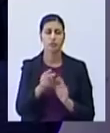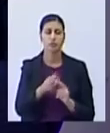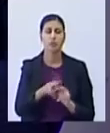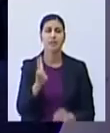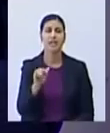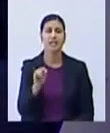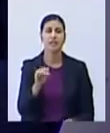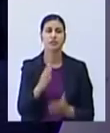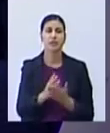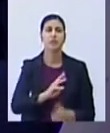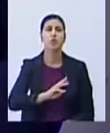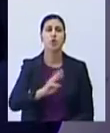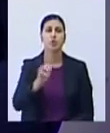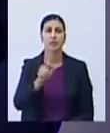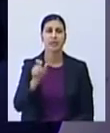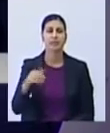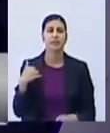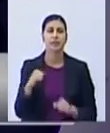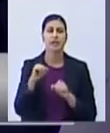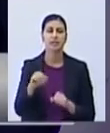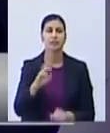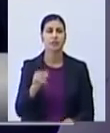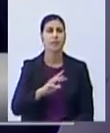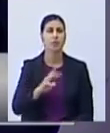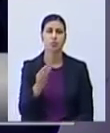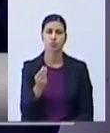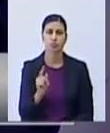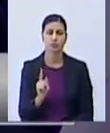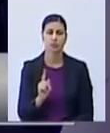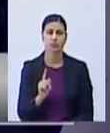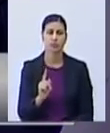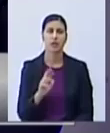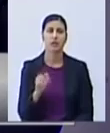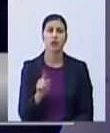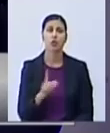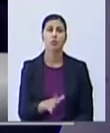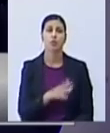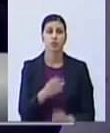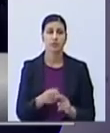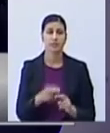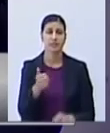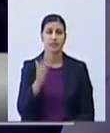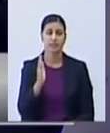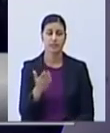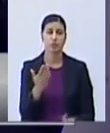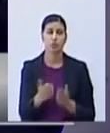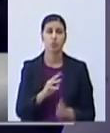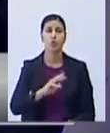შალვა ნათელაშვილს აქვს მილიონობით ადამიანის მხარდაჭერა და არა მილიონობით ფული, და რო ქონდეს ეს იქნებოდა ძალიან კარგი, რო ქონდეს.